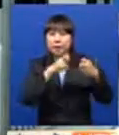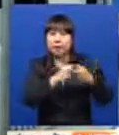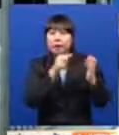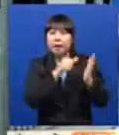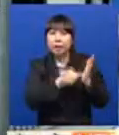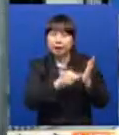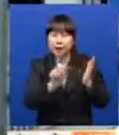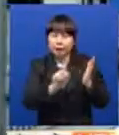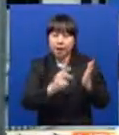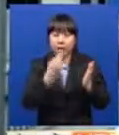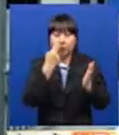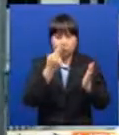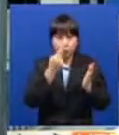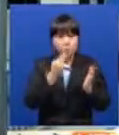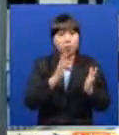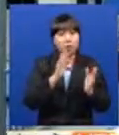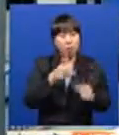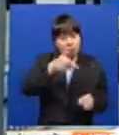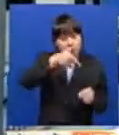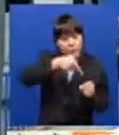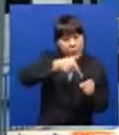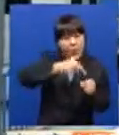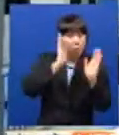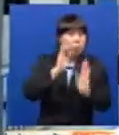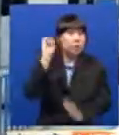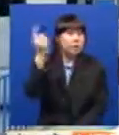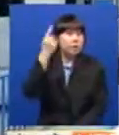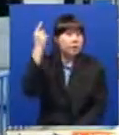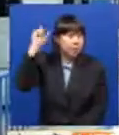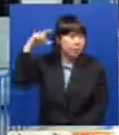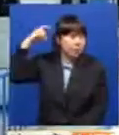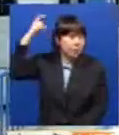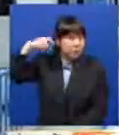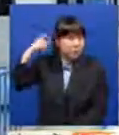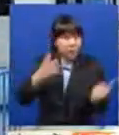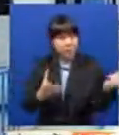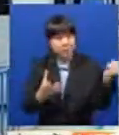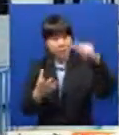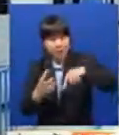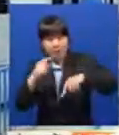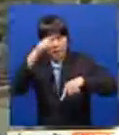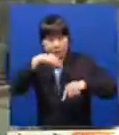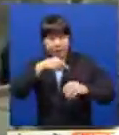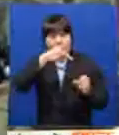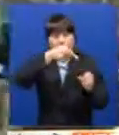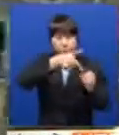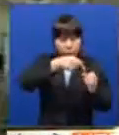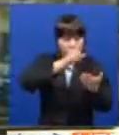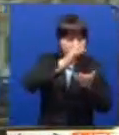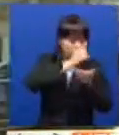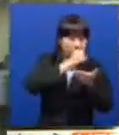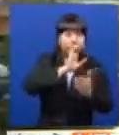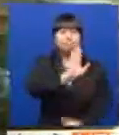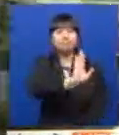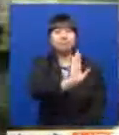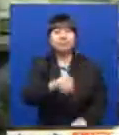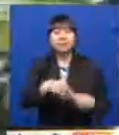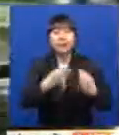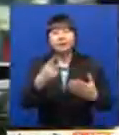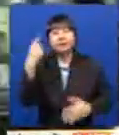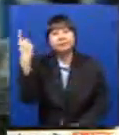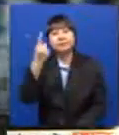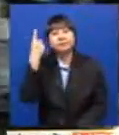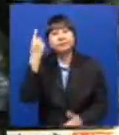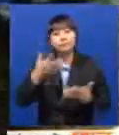หลีกเลี่ยงการตรวจหาสารเสพติดในปัสสาวะของนักท่องเที่ยวเมียนมาร์ที่เดินทางมาท่องเที่ยวในประเทศไทยเพื่อที่จะรักษาบรรยากาศการ